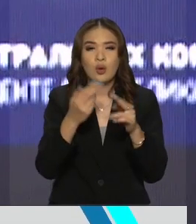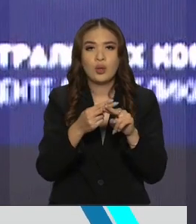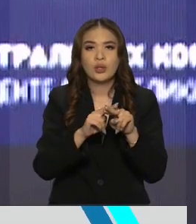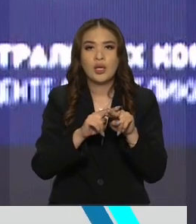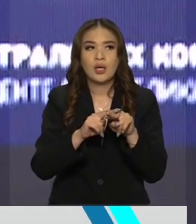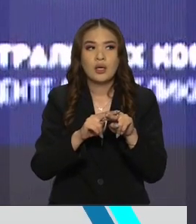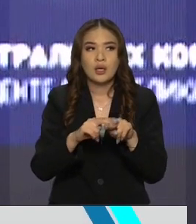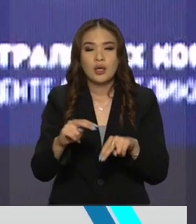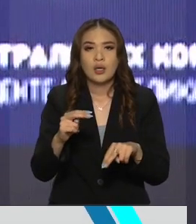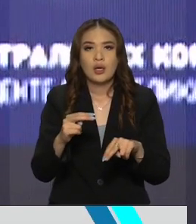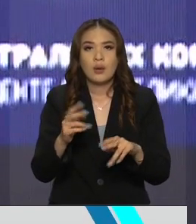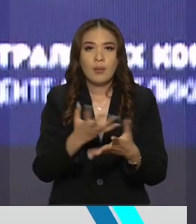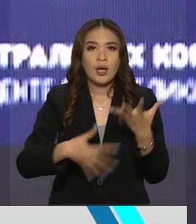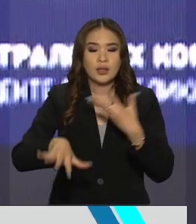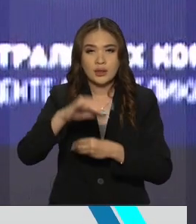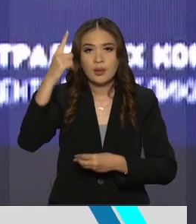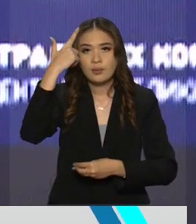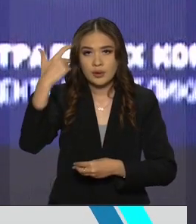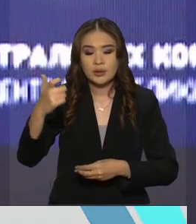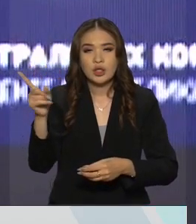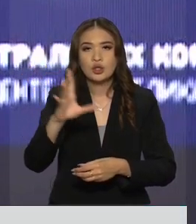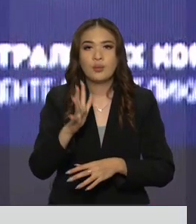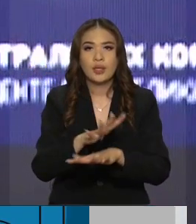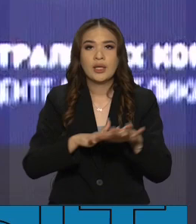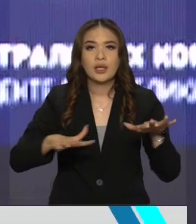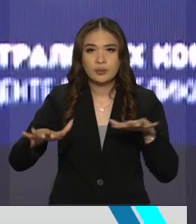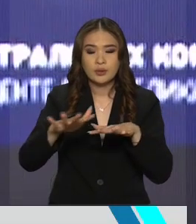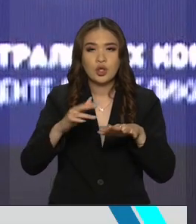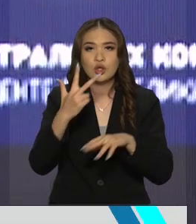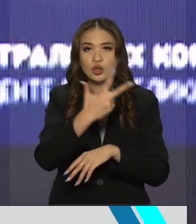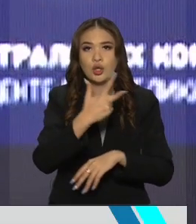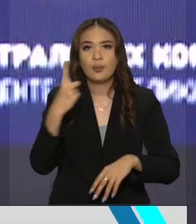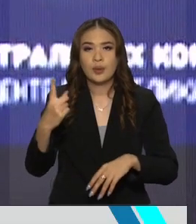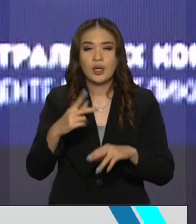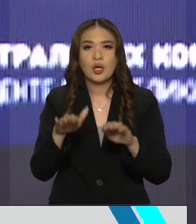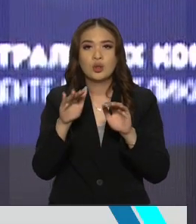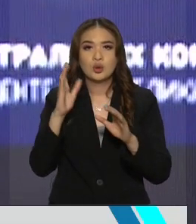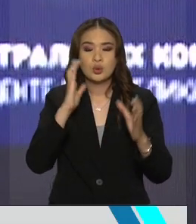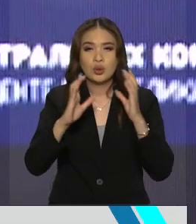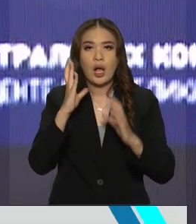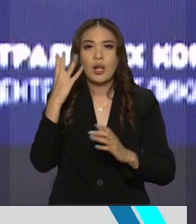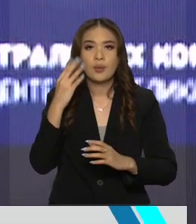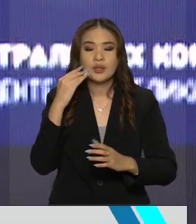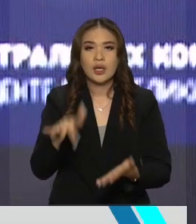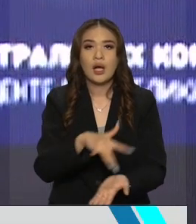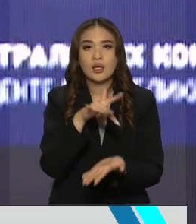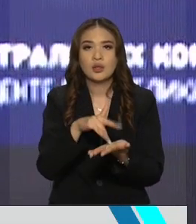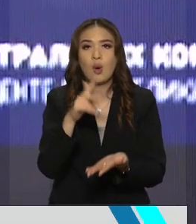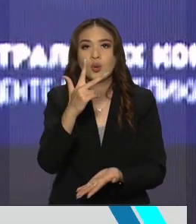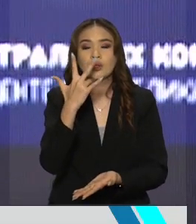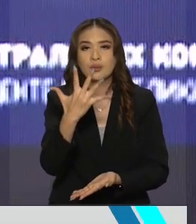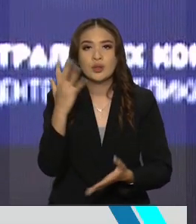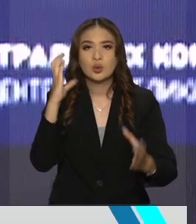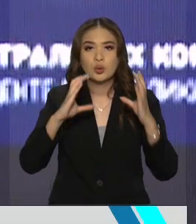жатыр. Барлықтарын білесіңдер, еліміздің студенттердің үште бірі Алматы қаласында, өткені 35